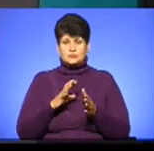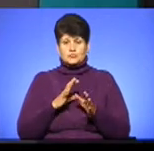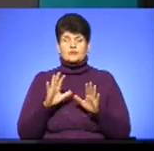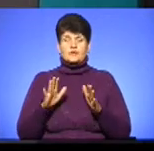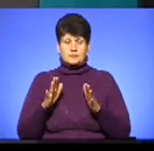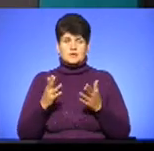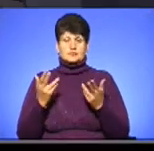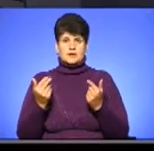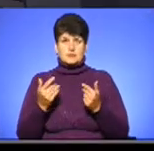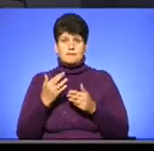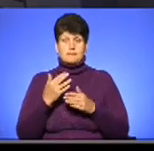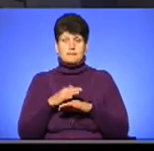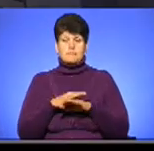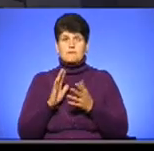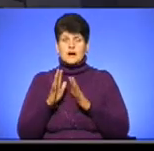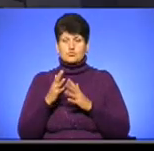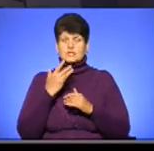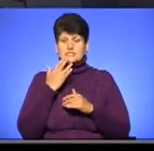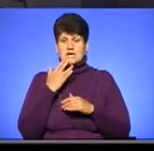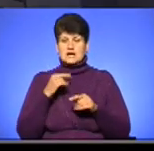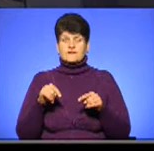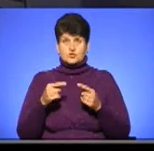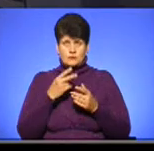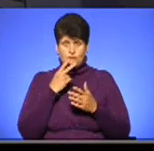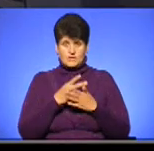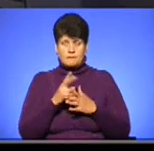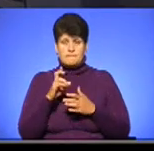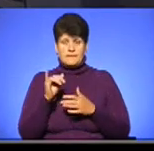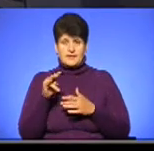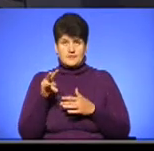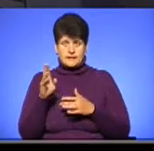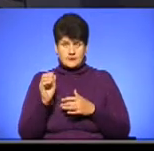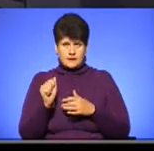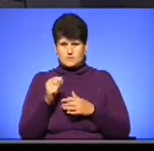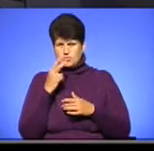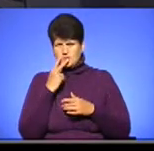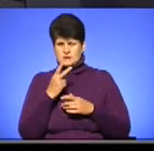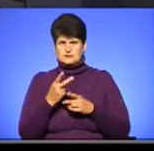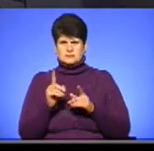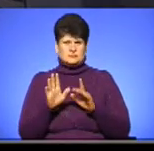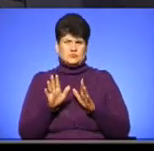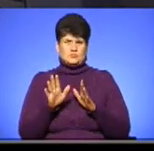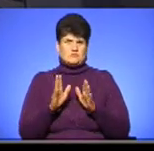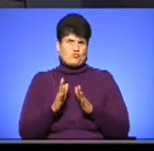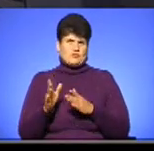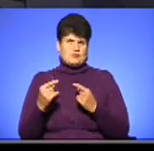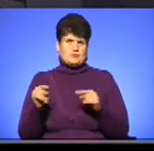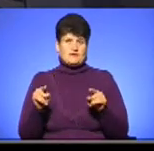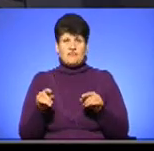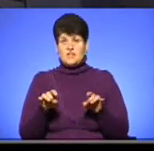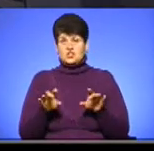в парку національного відродження, як житель Тернополя побачив білку, що він побачив, що вона щось не те з нею, скажімо так, не та поведінка, він вирішив